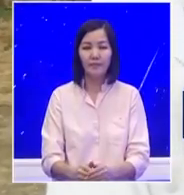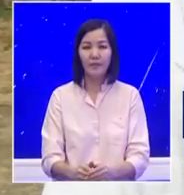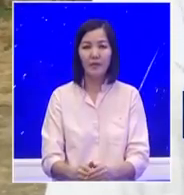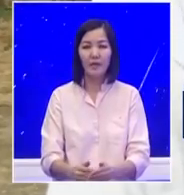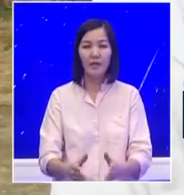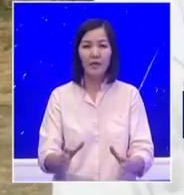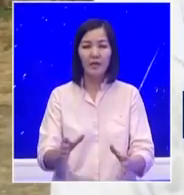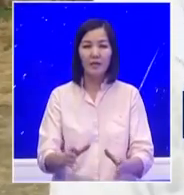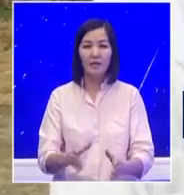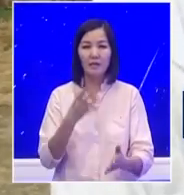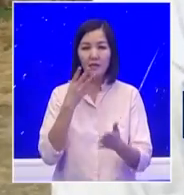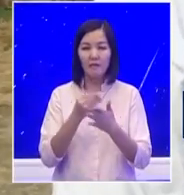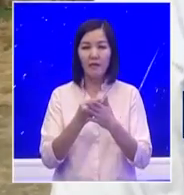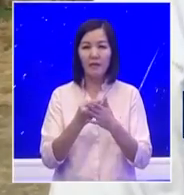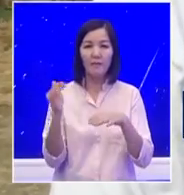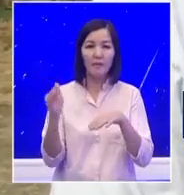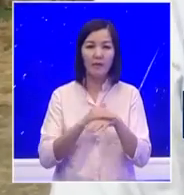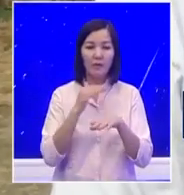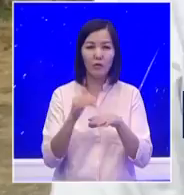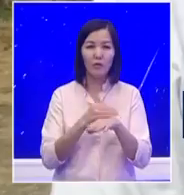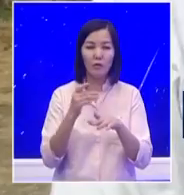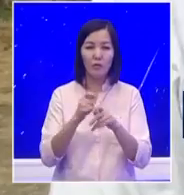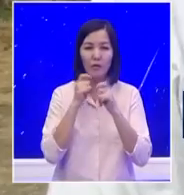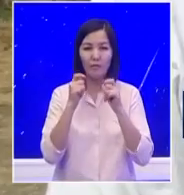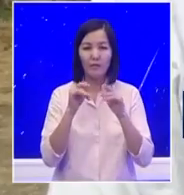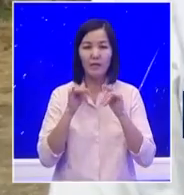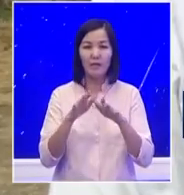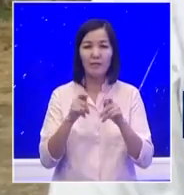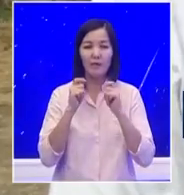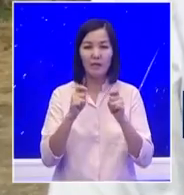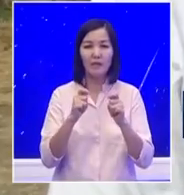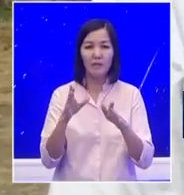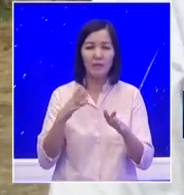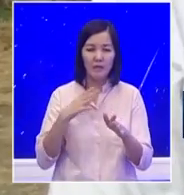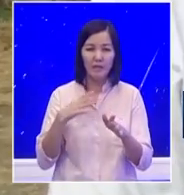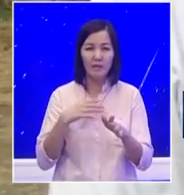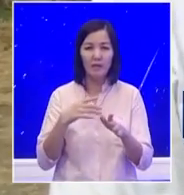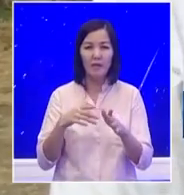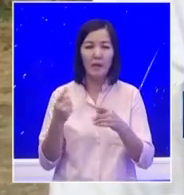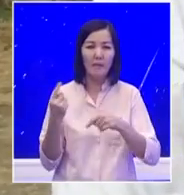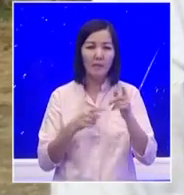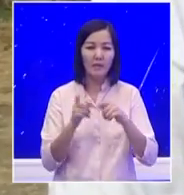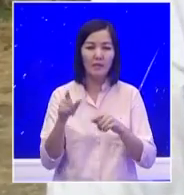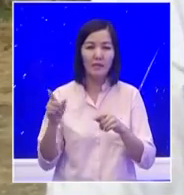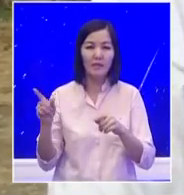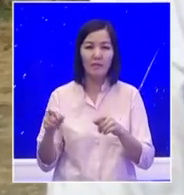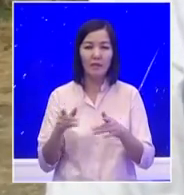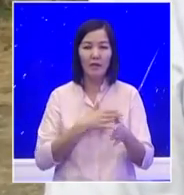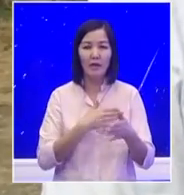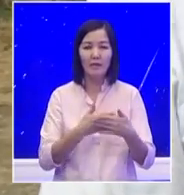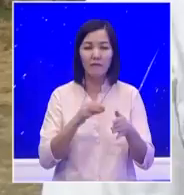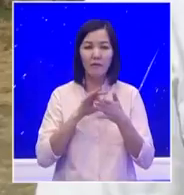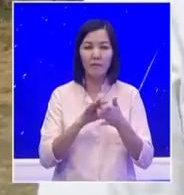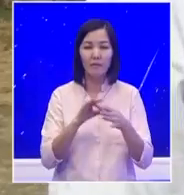Мы своим поступком хотим призвать людей к добрым делам. Сейчас по всей стране меценаты, бизнесмены и другие неравнодушные люди активно проводят